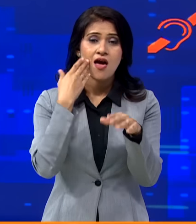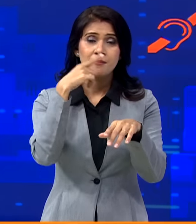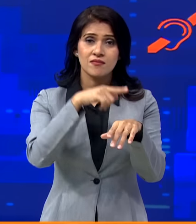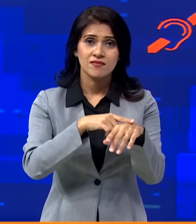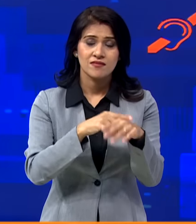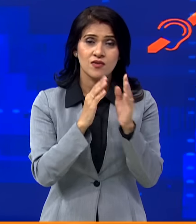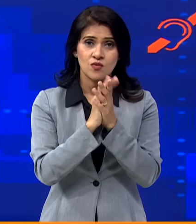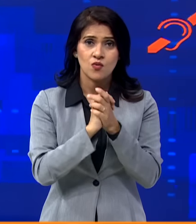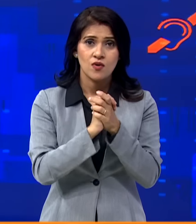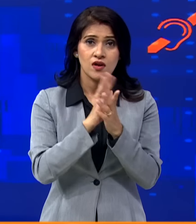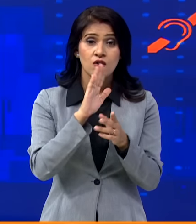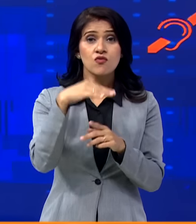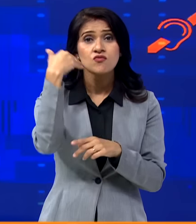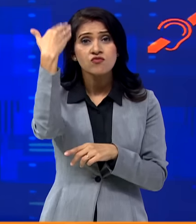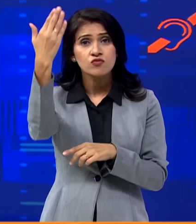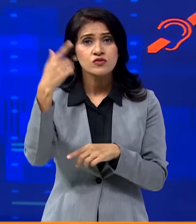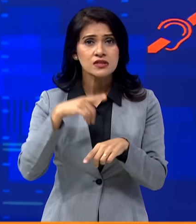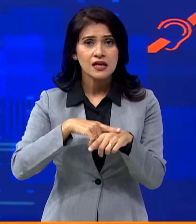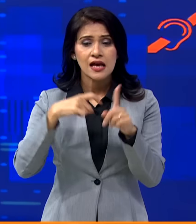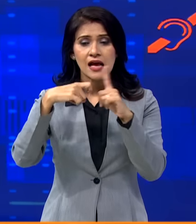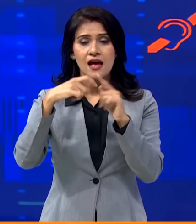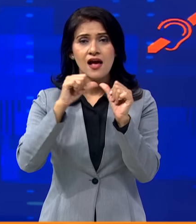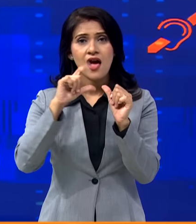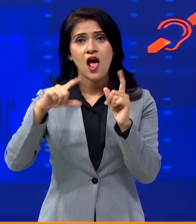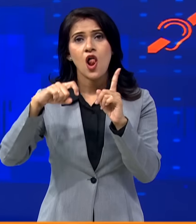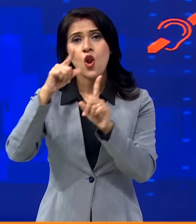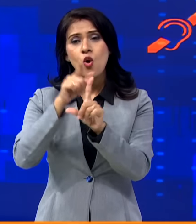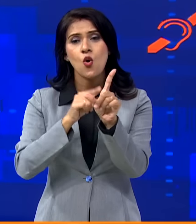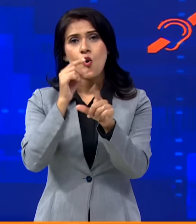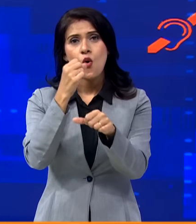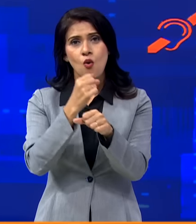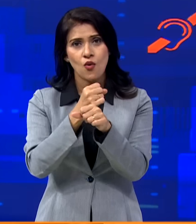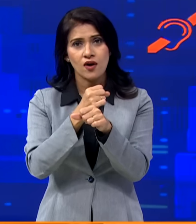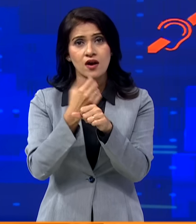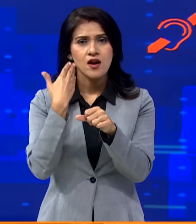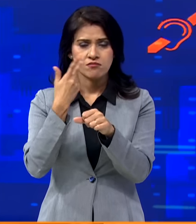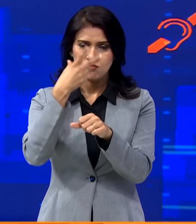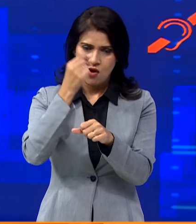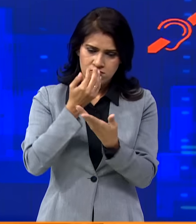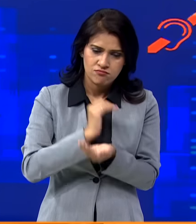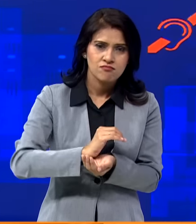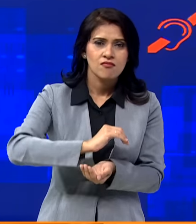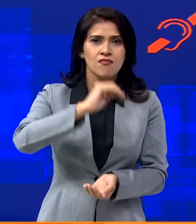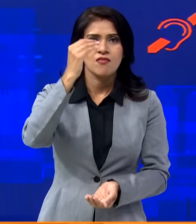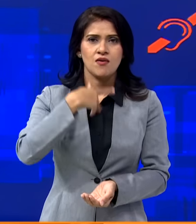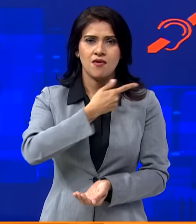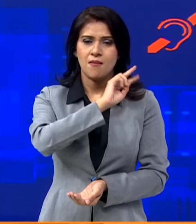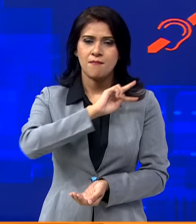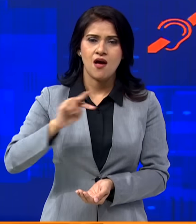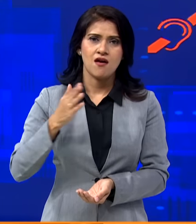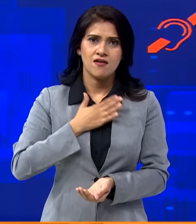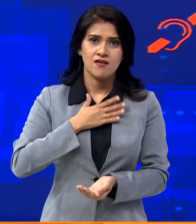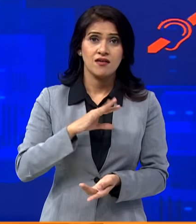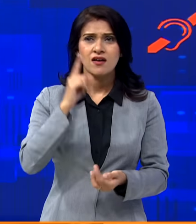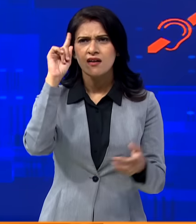था कल कलयुग में संभल में आऊंगा जब बढ़ने लगेगा